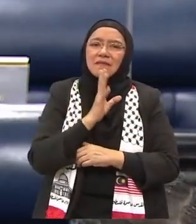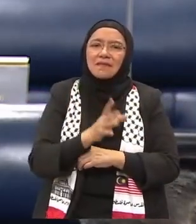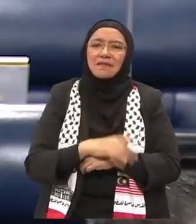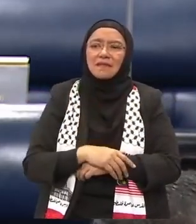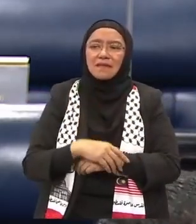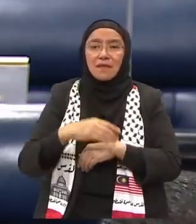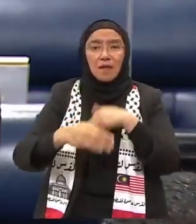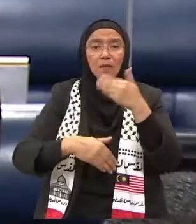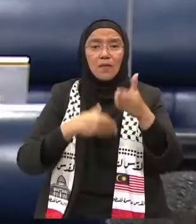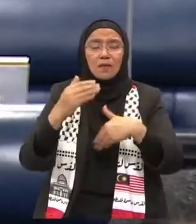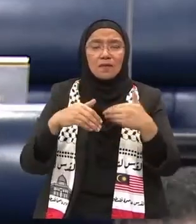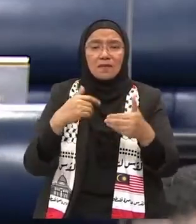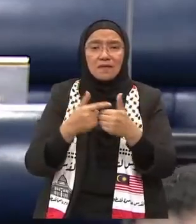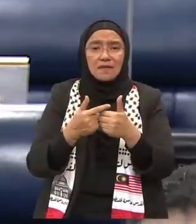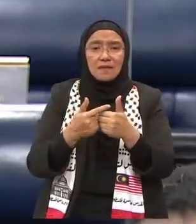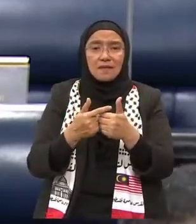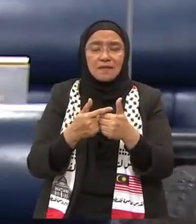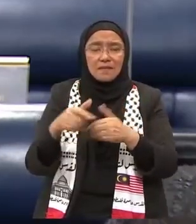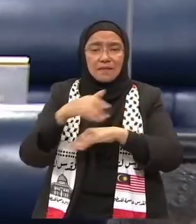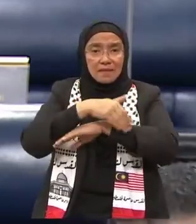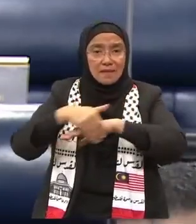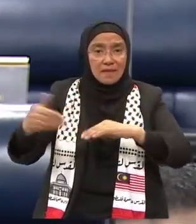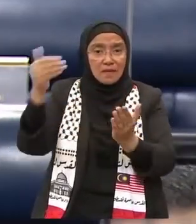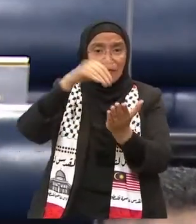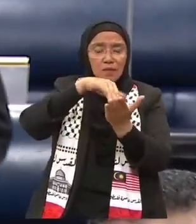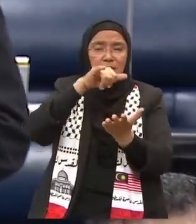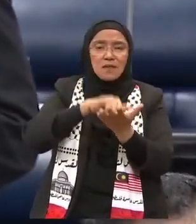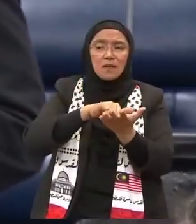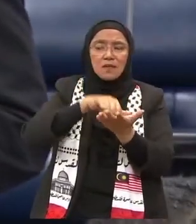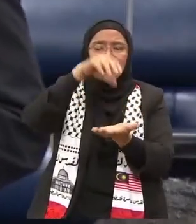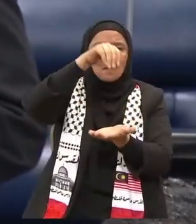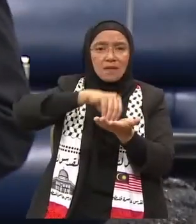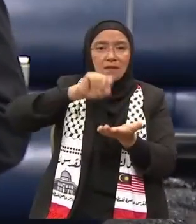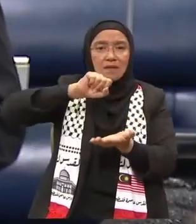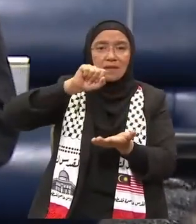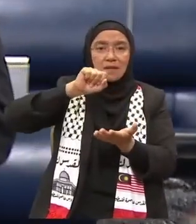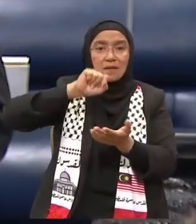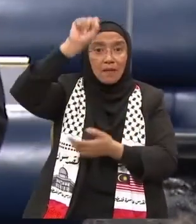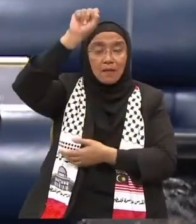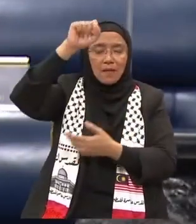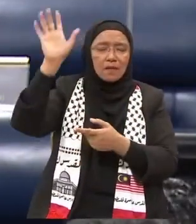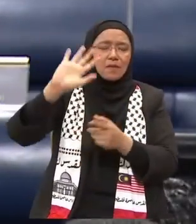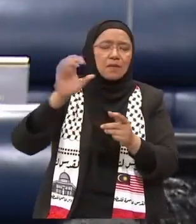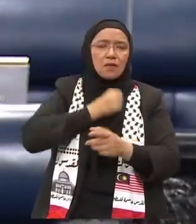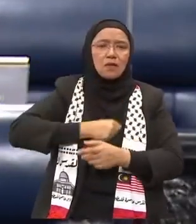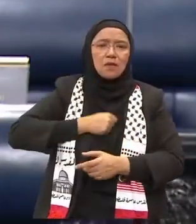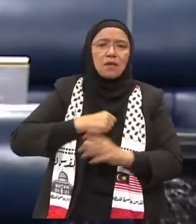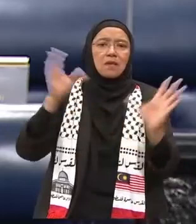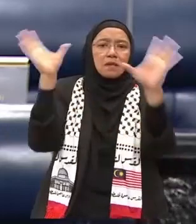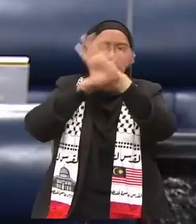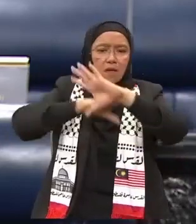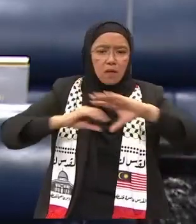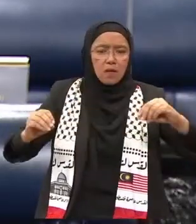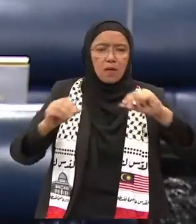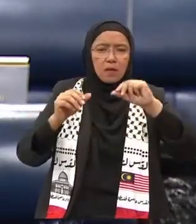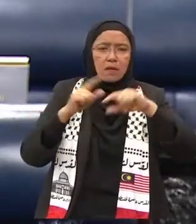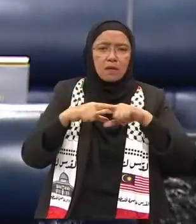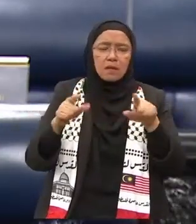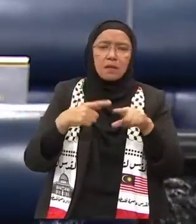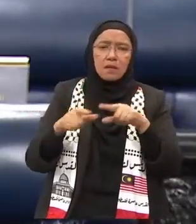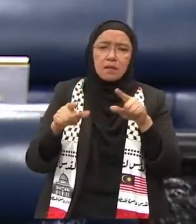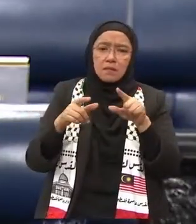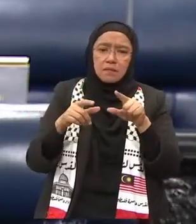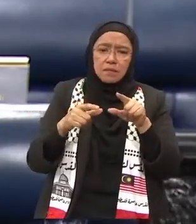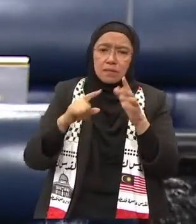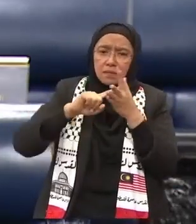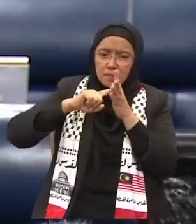itu di Sabah Sorry di Sarawak telah punmula sekarang dan di Sabah dan Sarawak juga akan